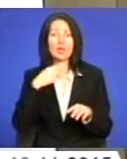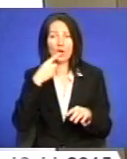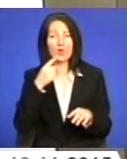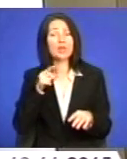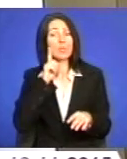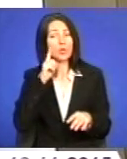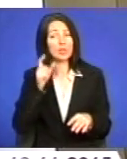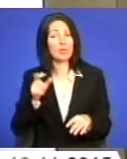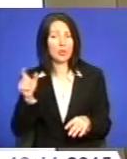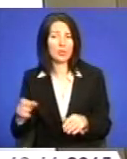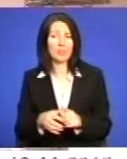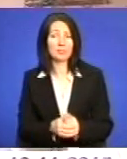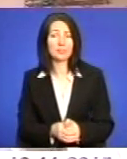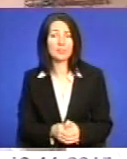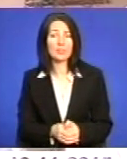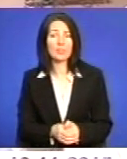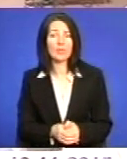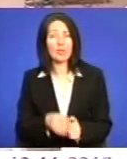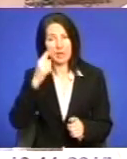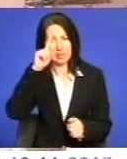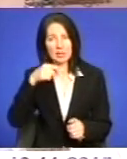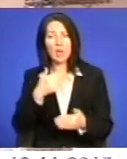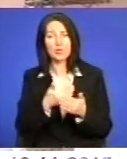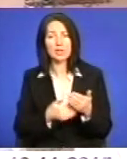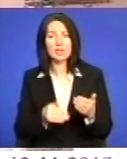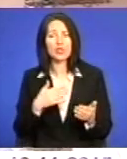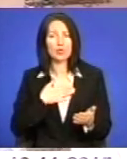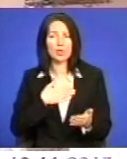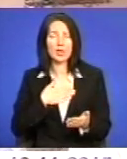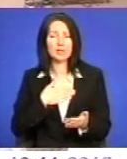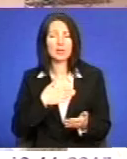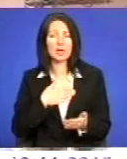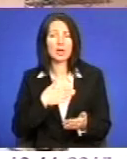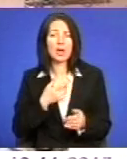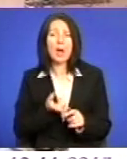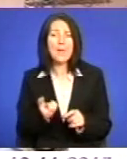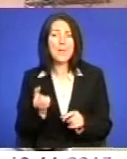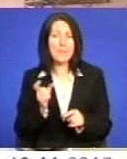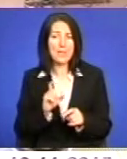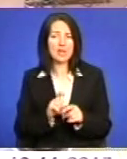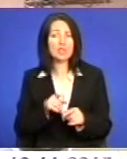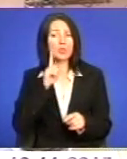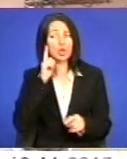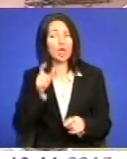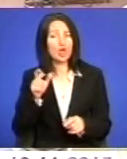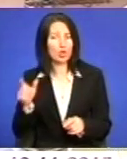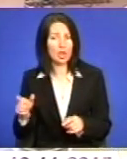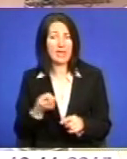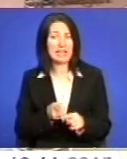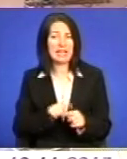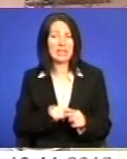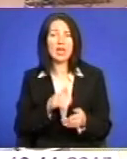людям. Ми знаємо по статистиці, що у нас переважна більшість молодих людей,